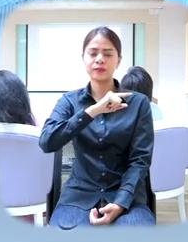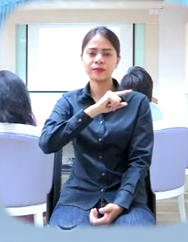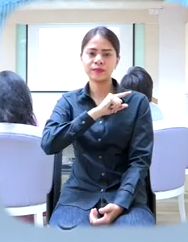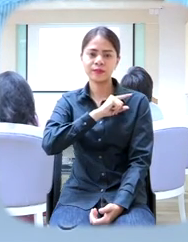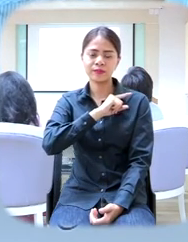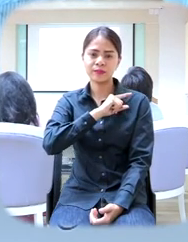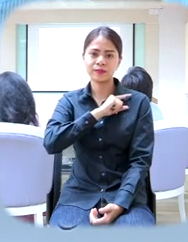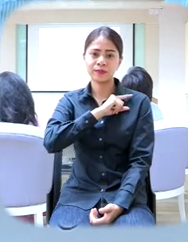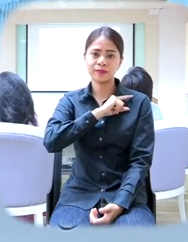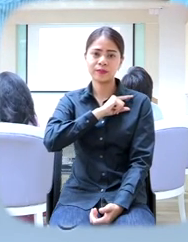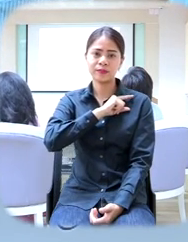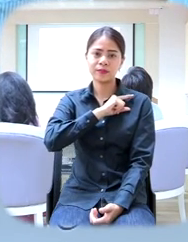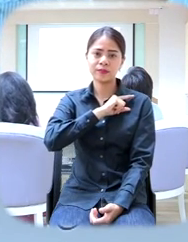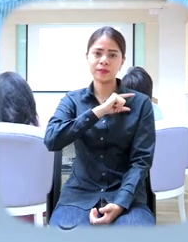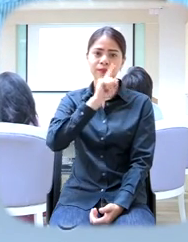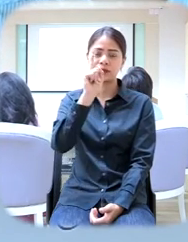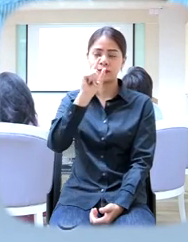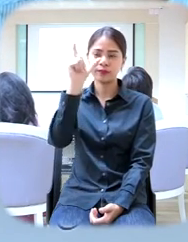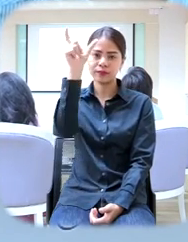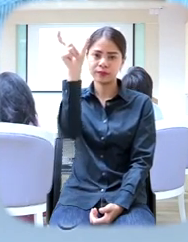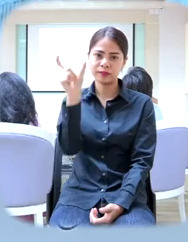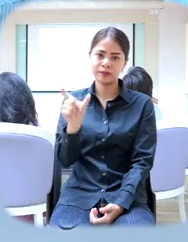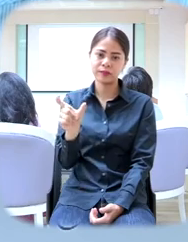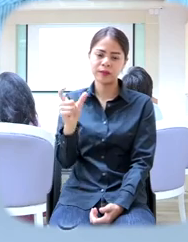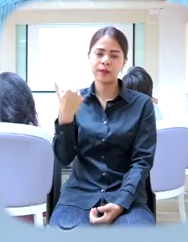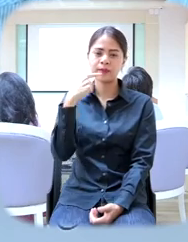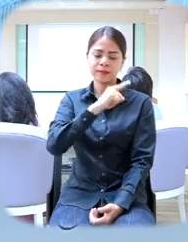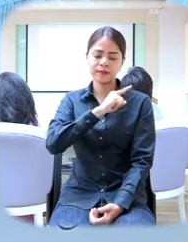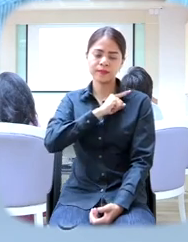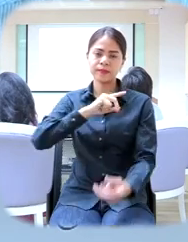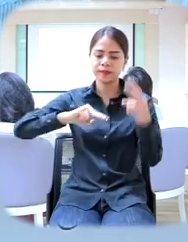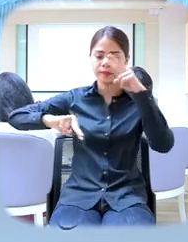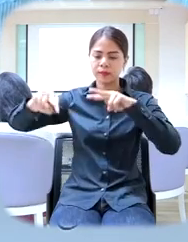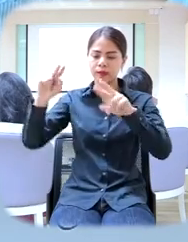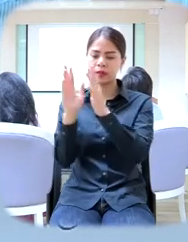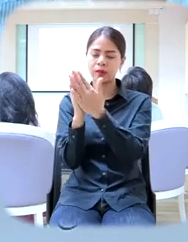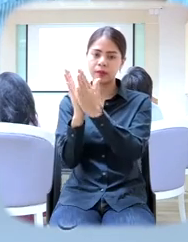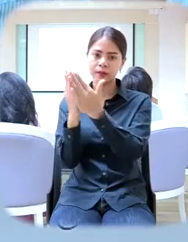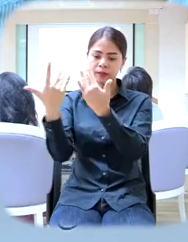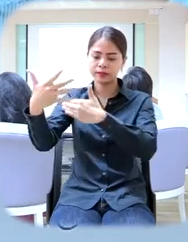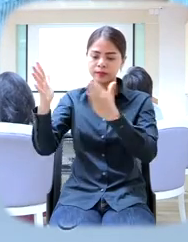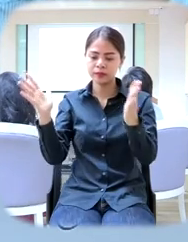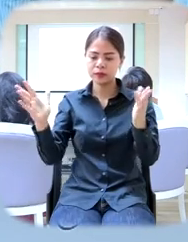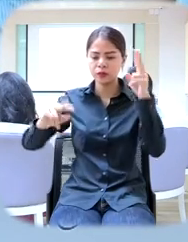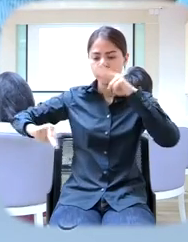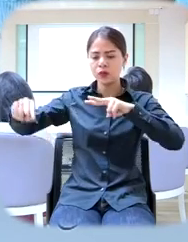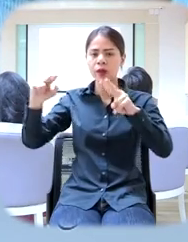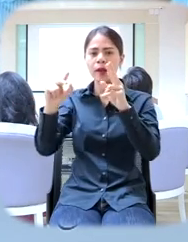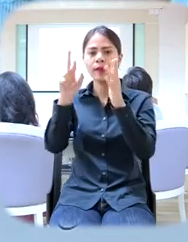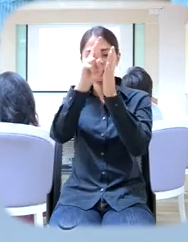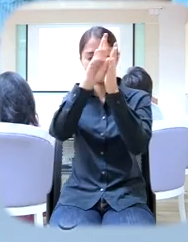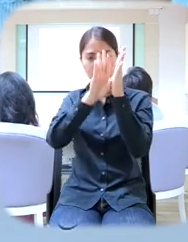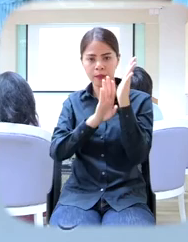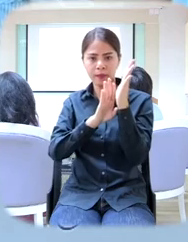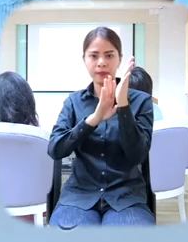ก็คือเพิ่งที่จะเริ่มมีการทำตัวบรรณารักษ์ให้เป็นศาสตร์แบบที่มีระบบอย่างชัดเจนเท่านั้นเองก็คือในช่วง